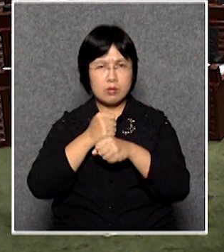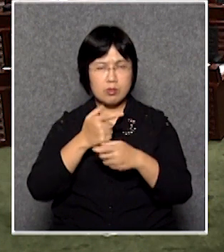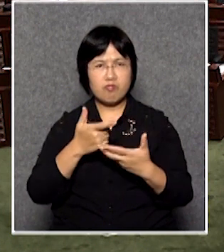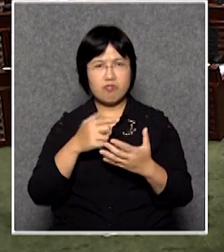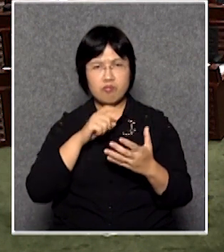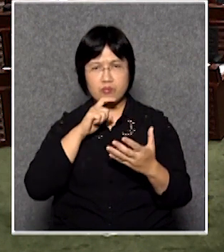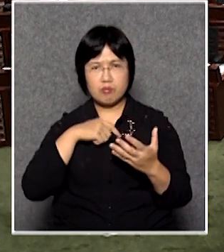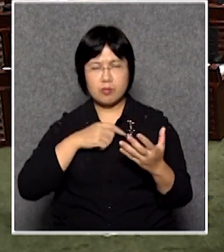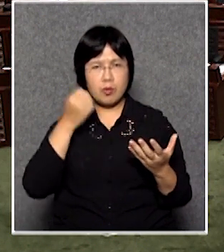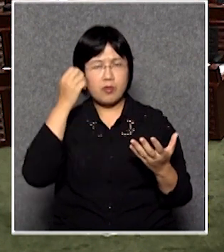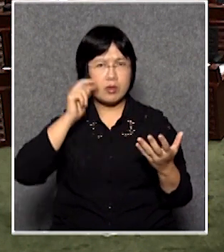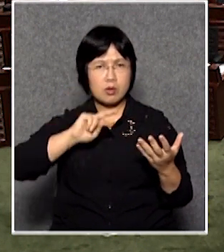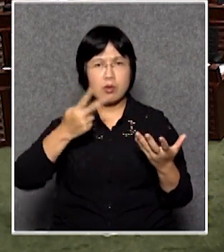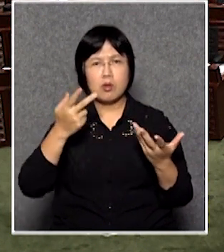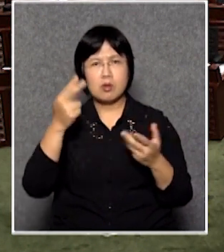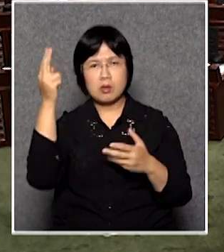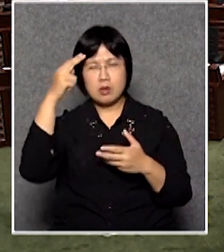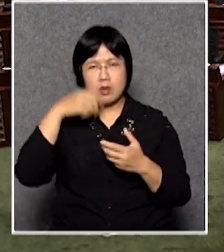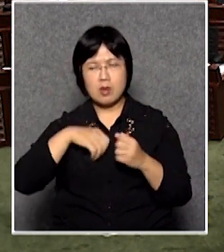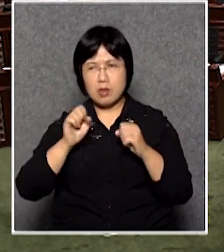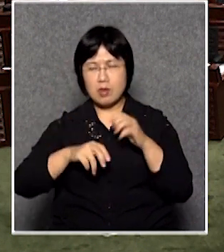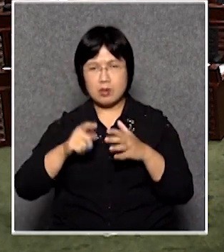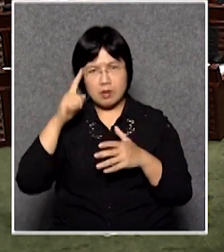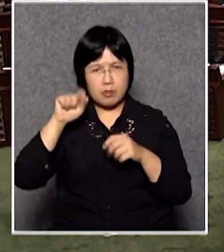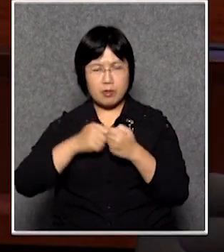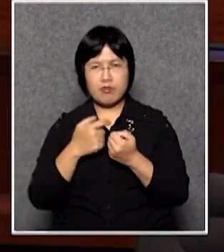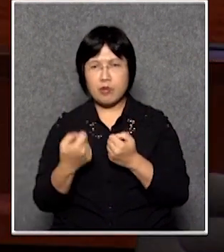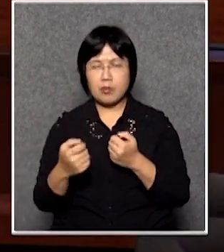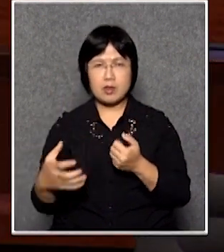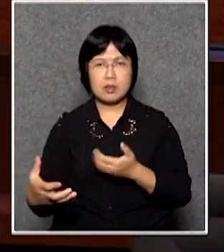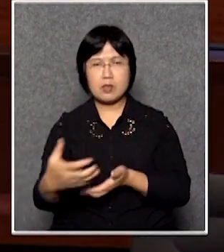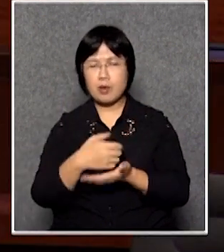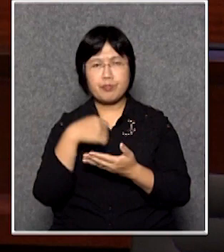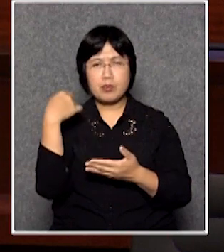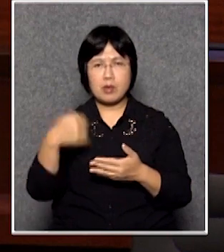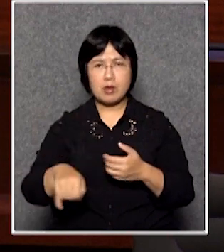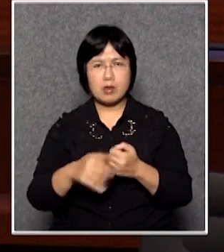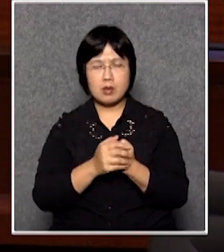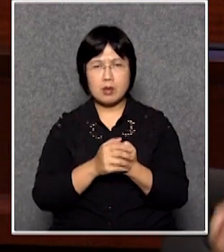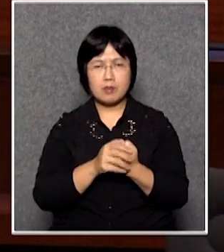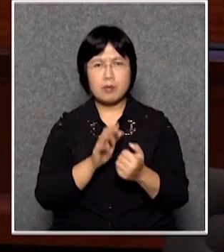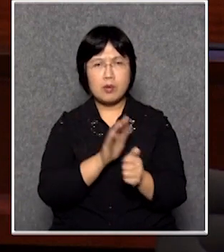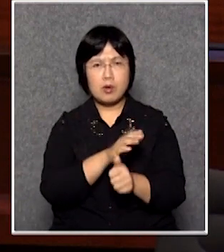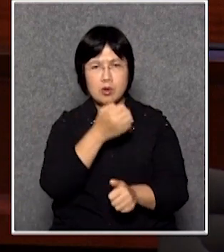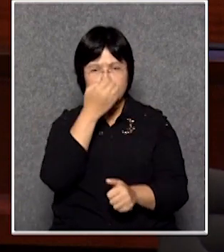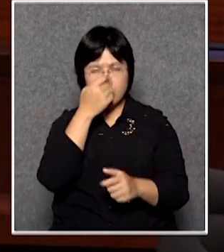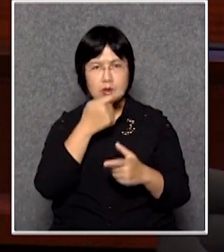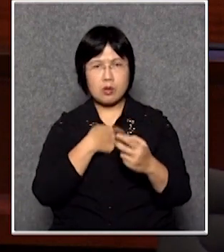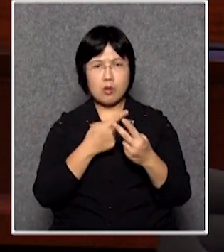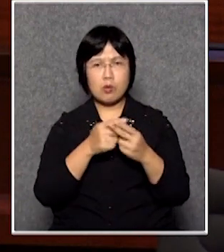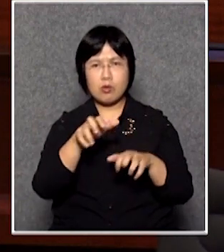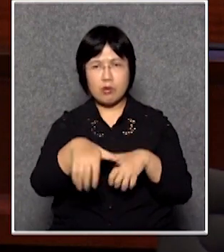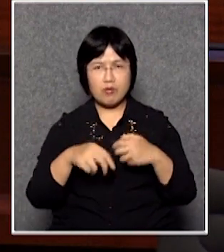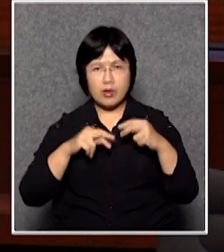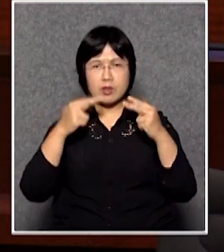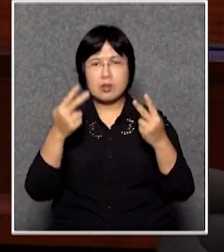商戶住戶日常處理廢物習慣以方便回收，亦都不會輔助本地工農業發展以創